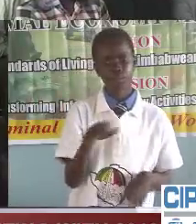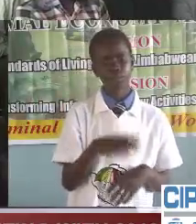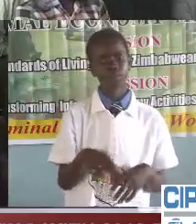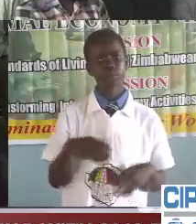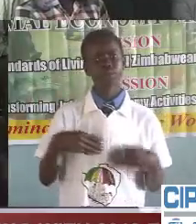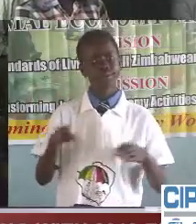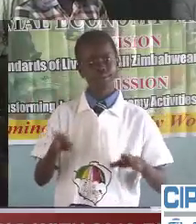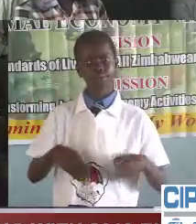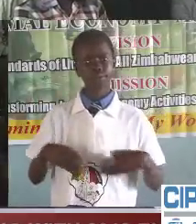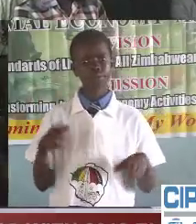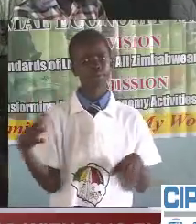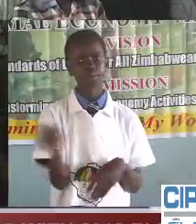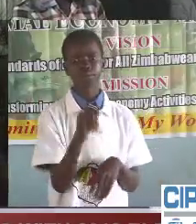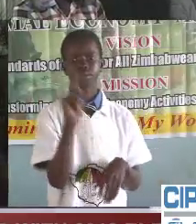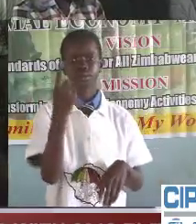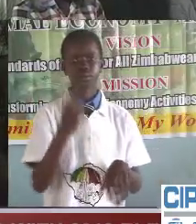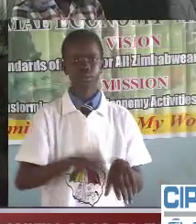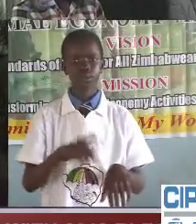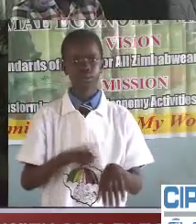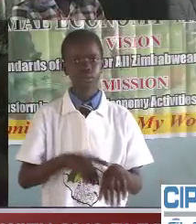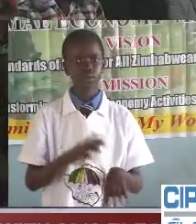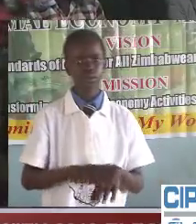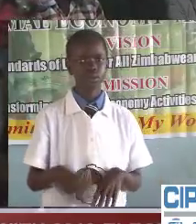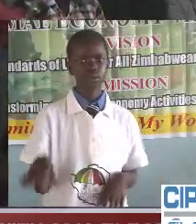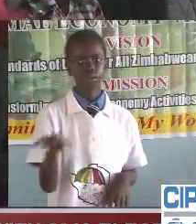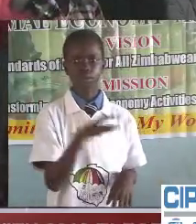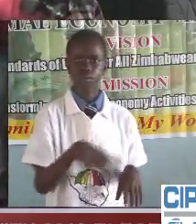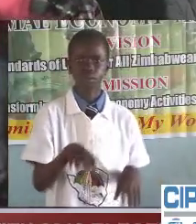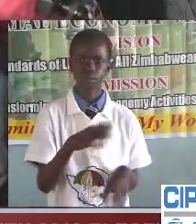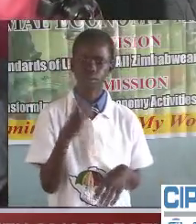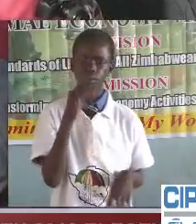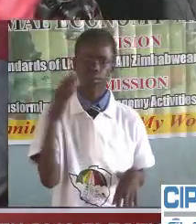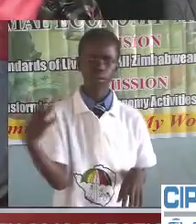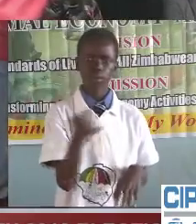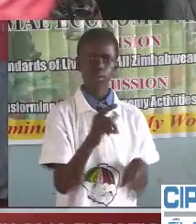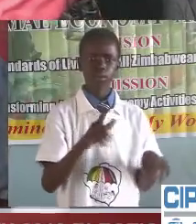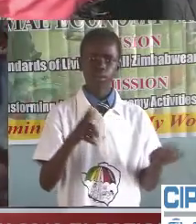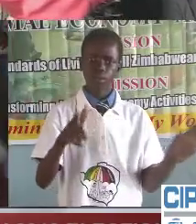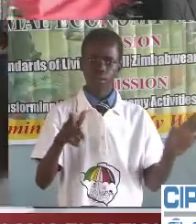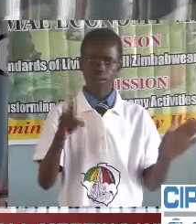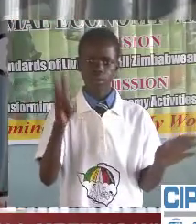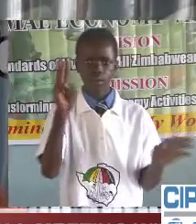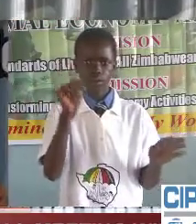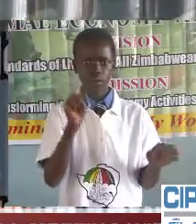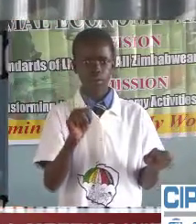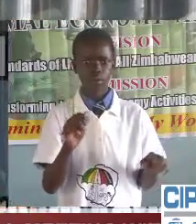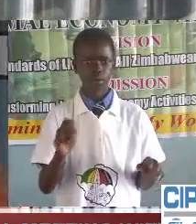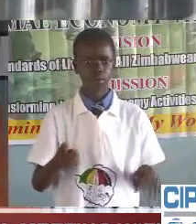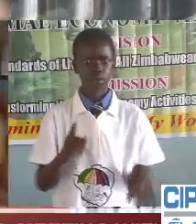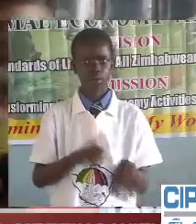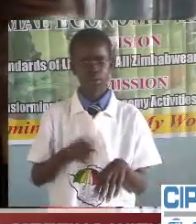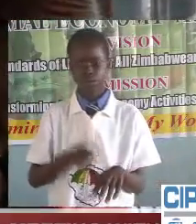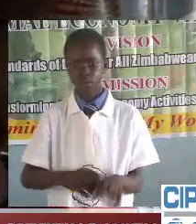tiitore izvezvi. Munoziva ndinofarira technology maningi stereki. Ukangodza munhu kuti 7 minutes ukangoisa katime akanva katotanga kutorira, saka